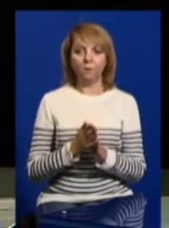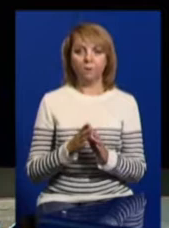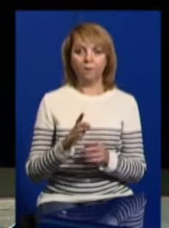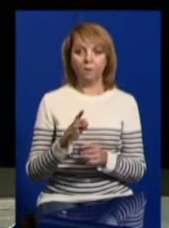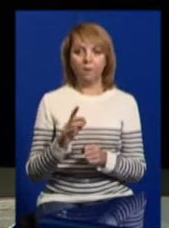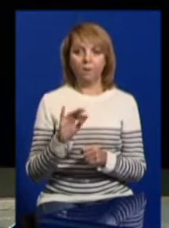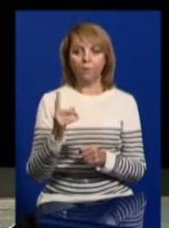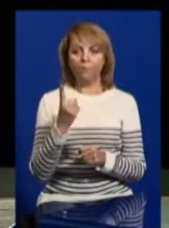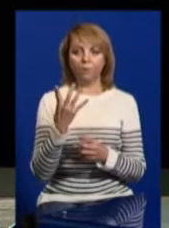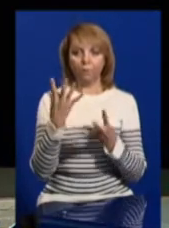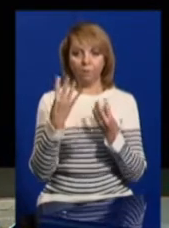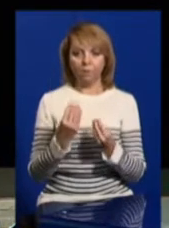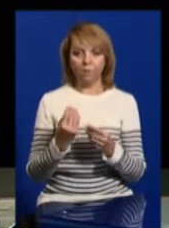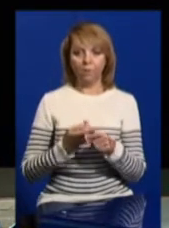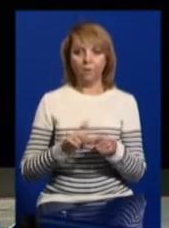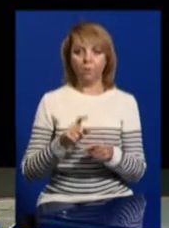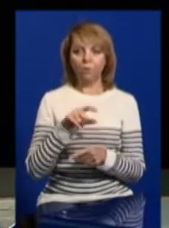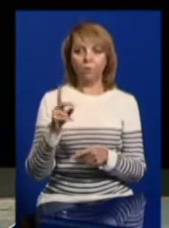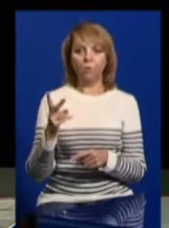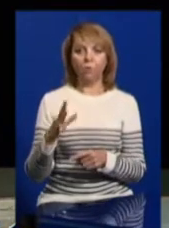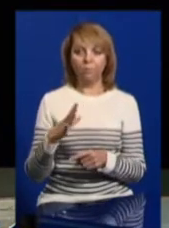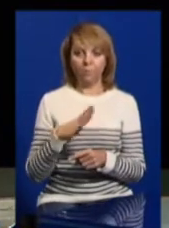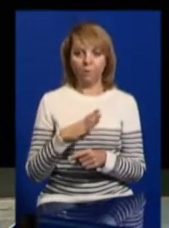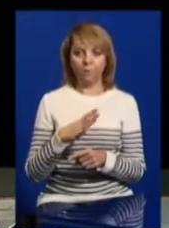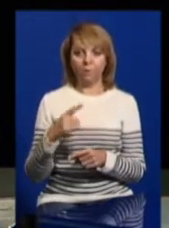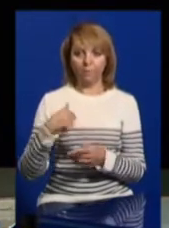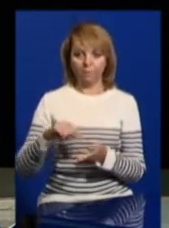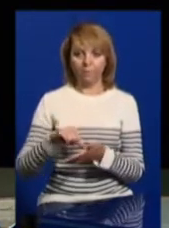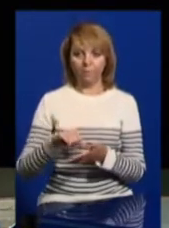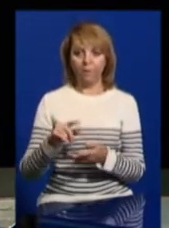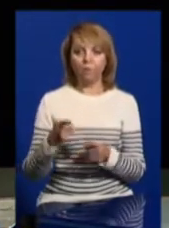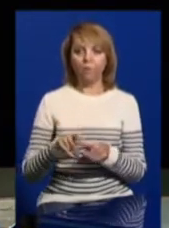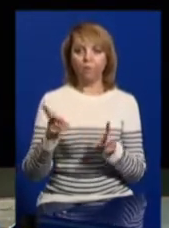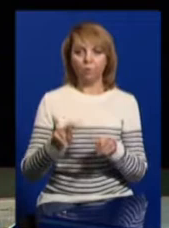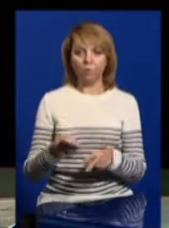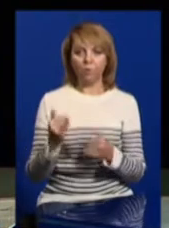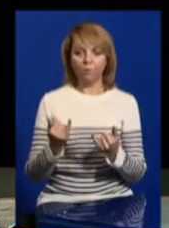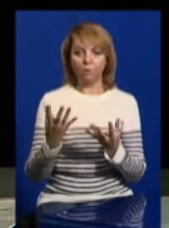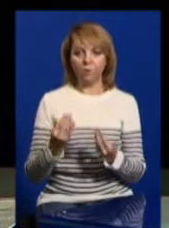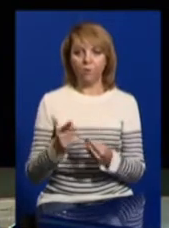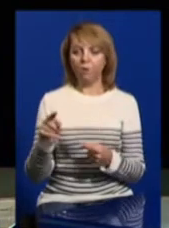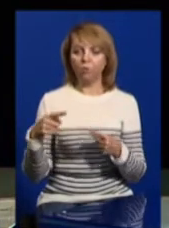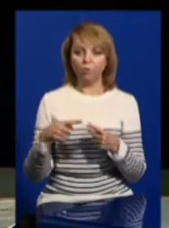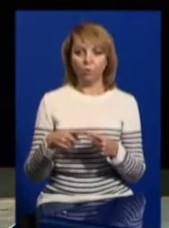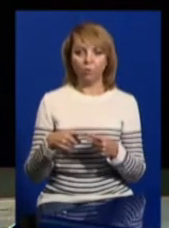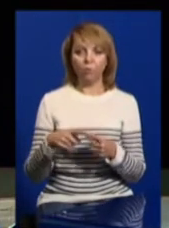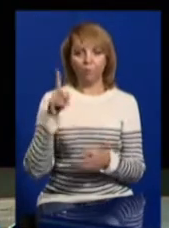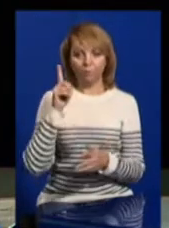як з першого дня, от тих осіб, які я представляю, так вона і залишається на сьогоднішній день. Вони чітко зазначають,